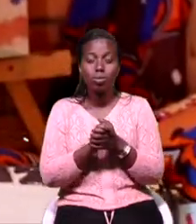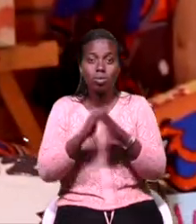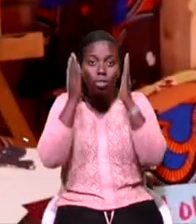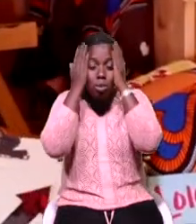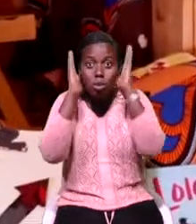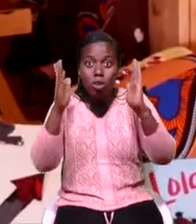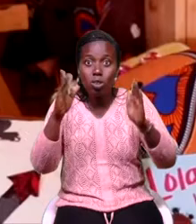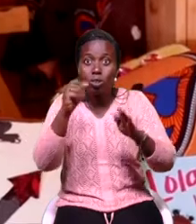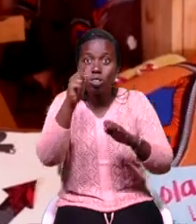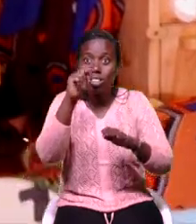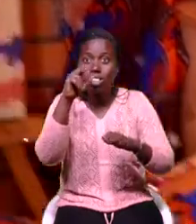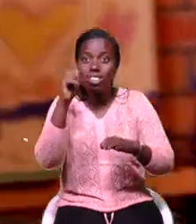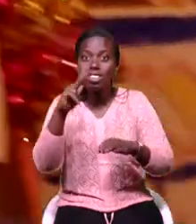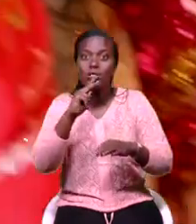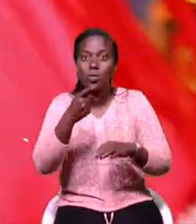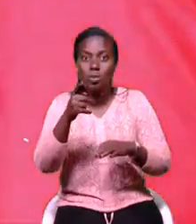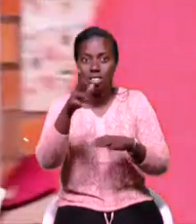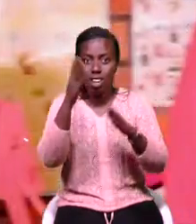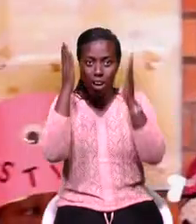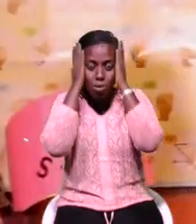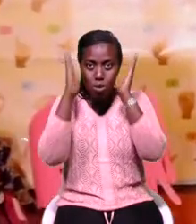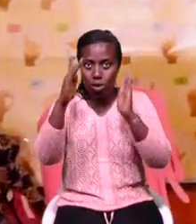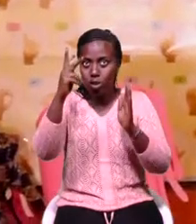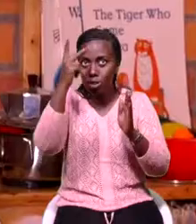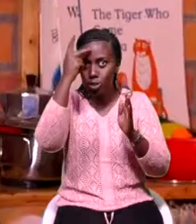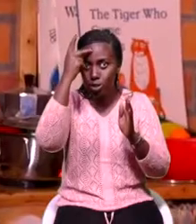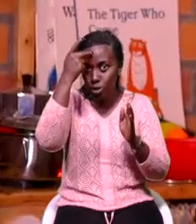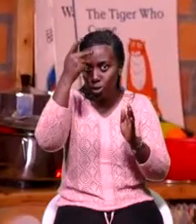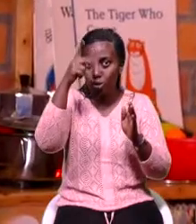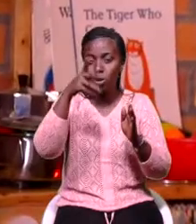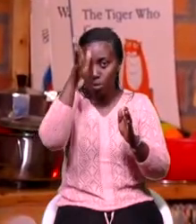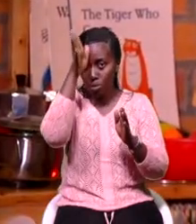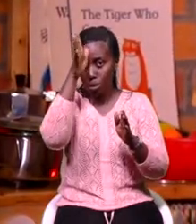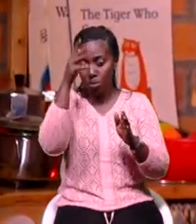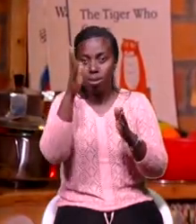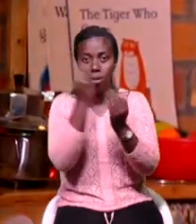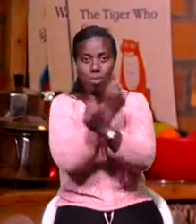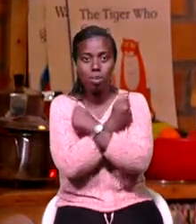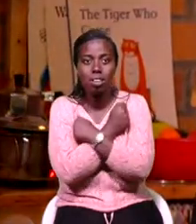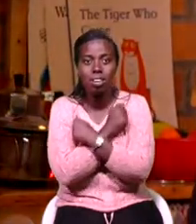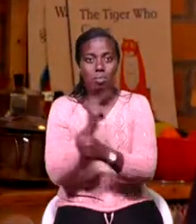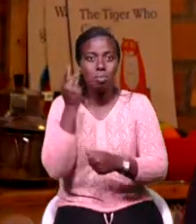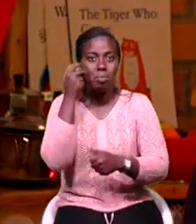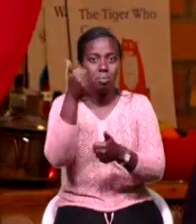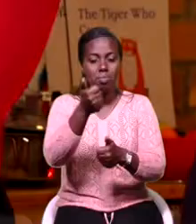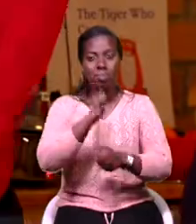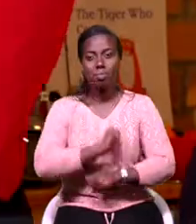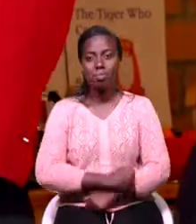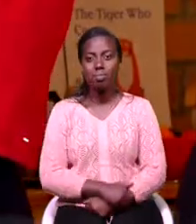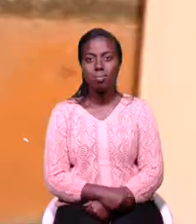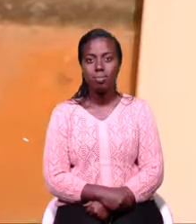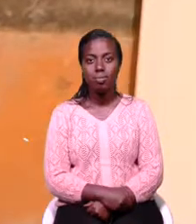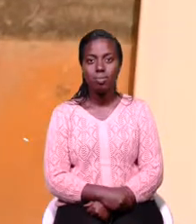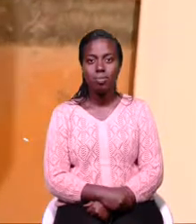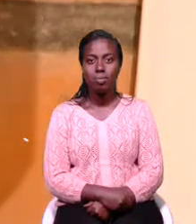Bonjour Dani. Bonjour papa Yambi. Comment ça va? Je vais bien, et toi? Ça va bien.